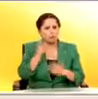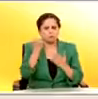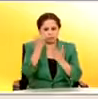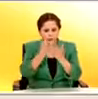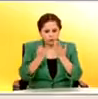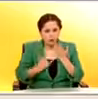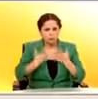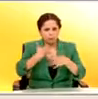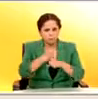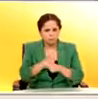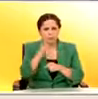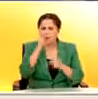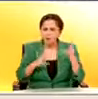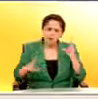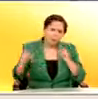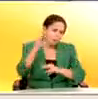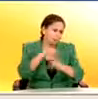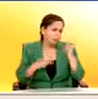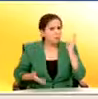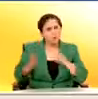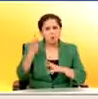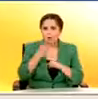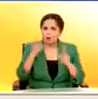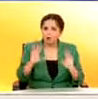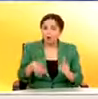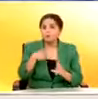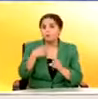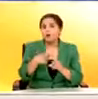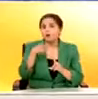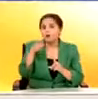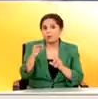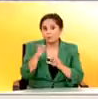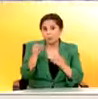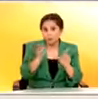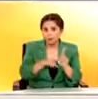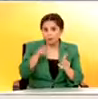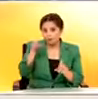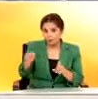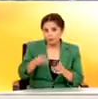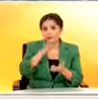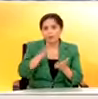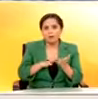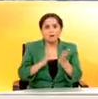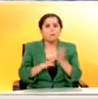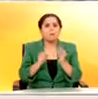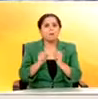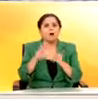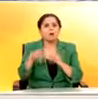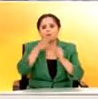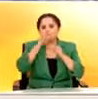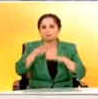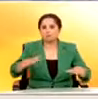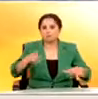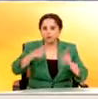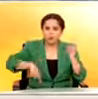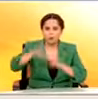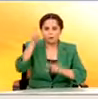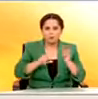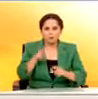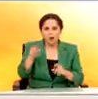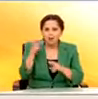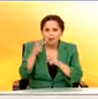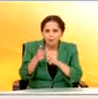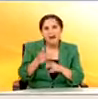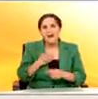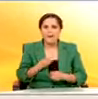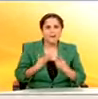लेकर खूब चर्चा रही। वहीं पुडुचेरी और मालाबार कोस्ट के लोग इसके नाम से ही